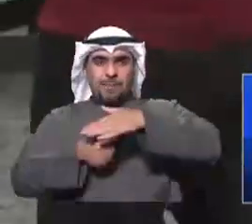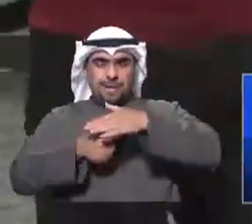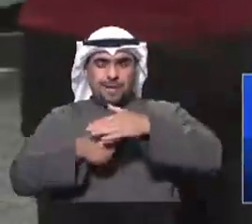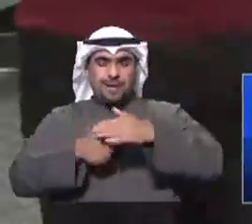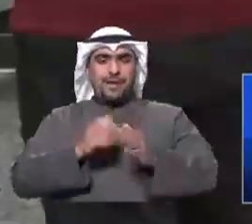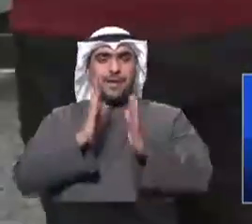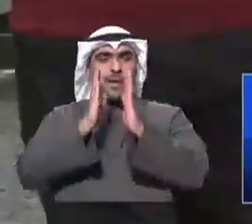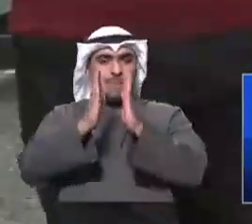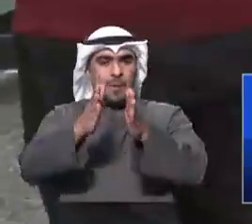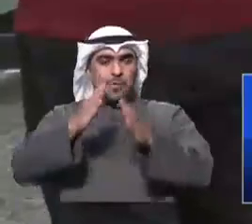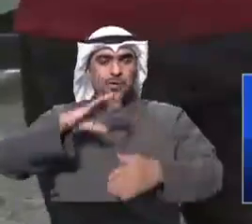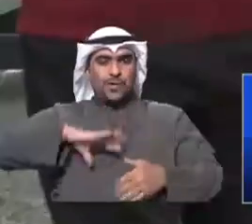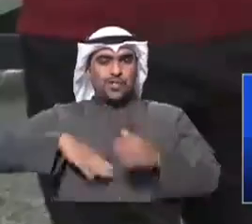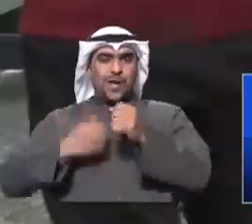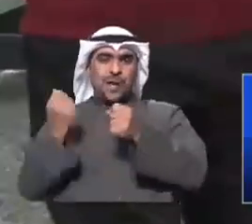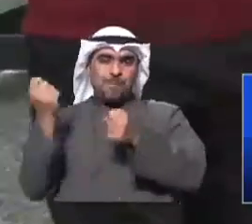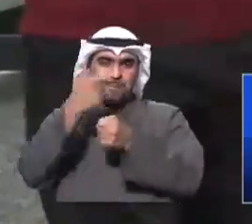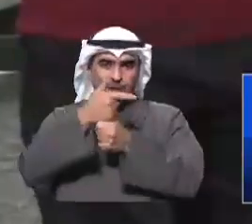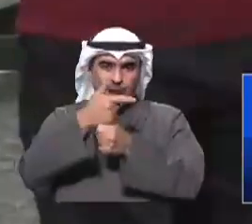سمو الأمير وسمو ولي العهد،